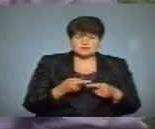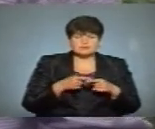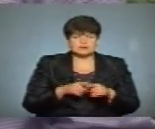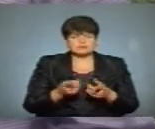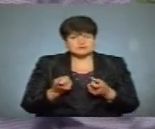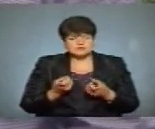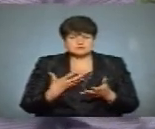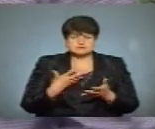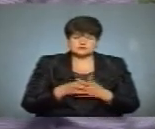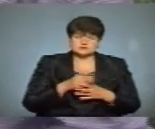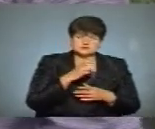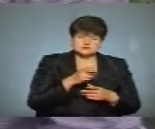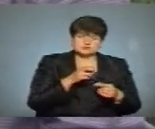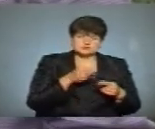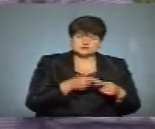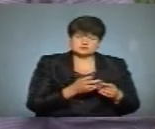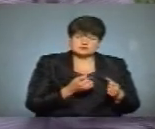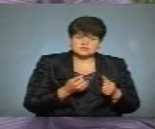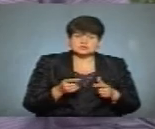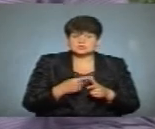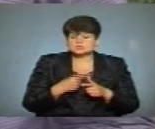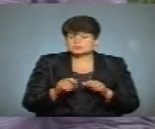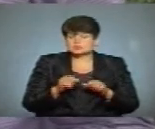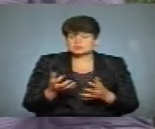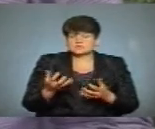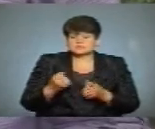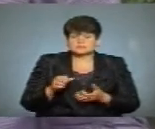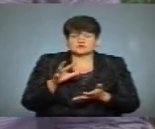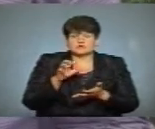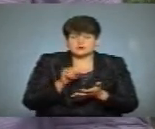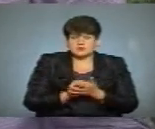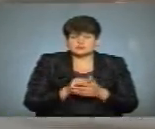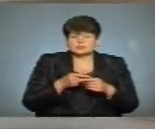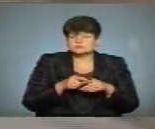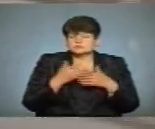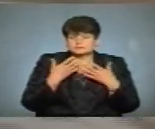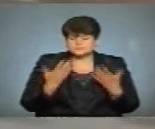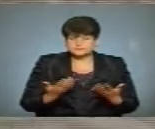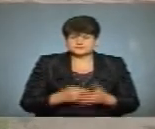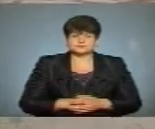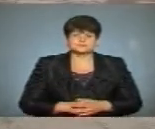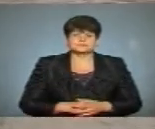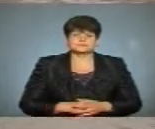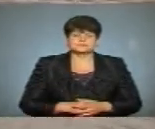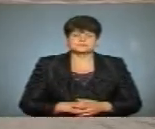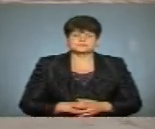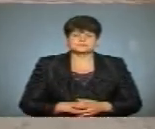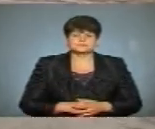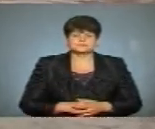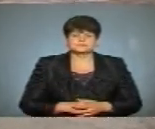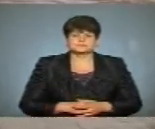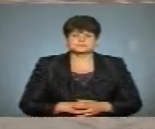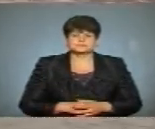чи свою комунальну техніку, чи можливо таку, якої в нас немає, будемо орендувати. Ірина Терлюк, Андрій Бодак. Новини на